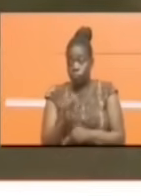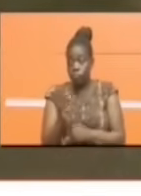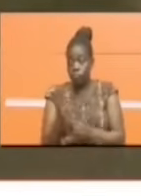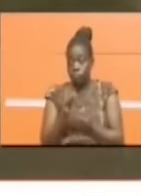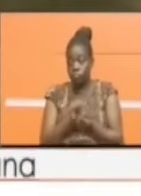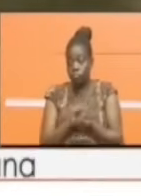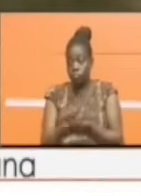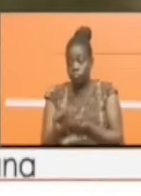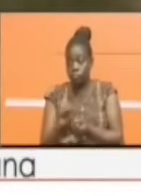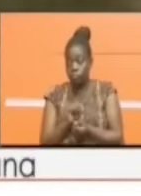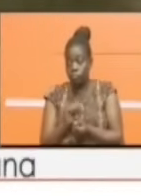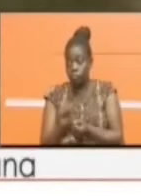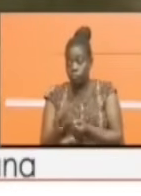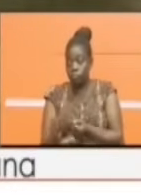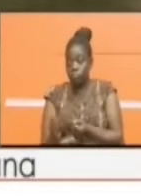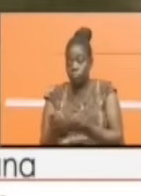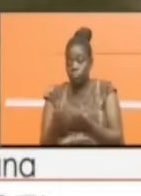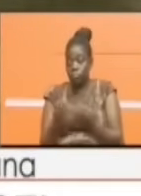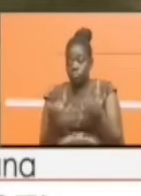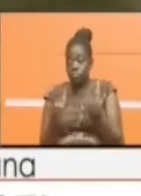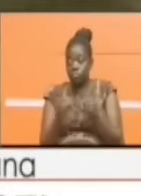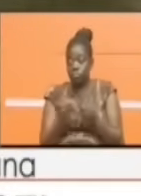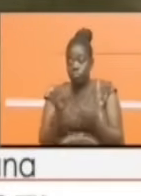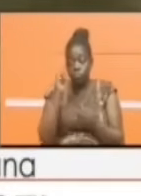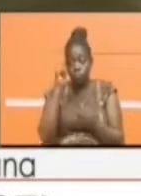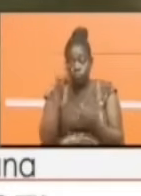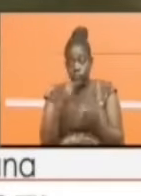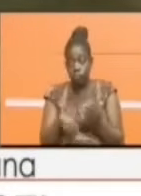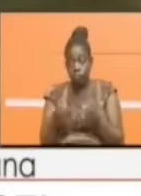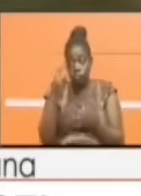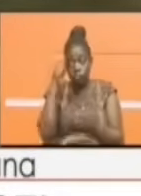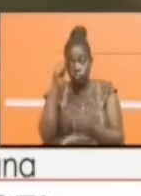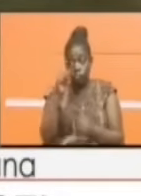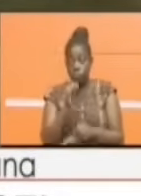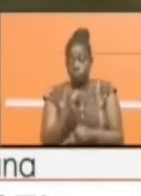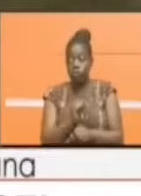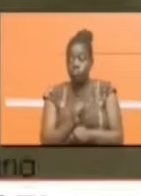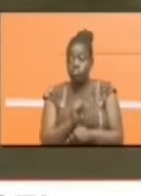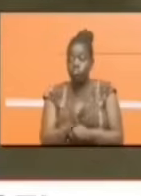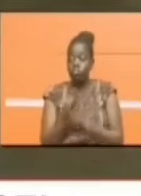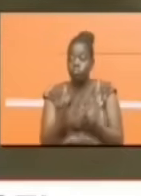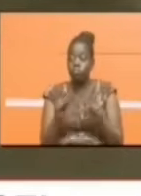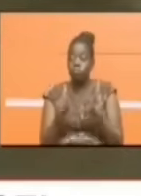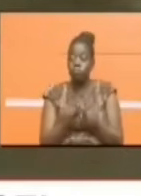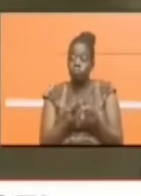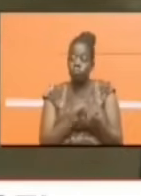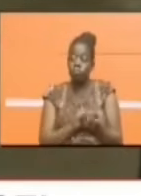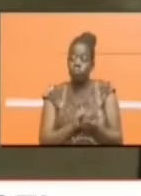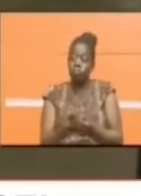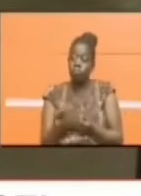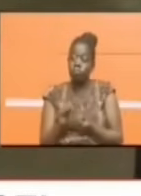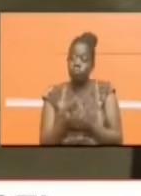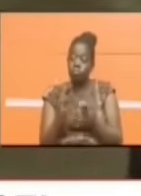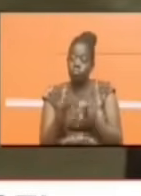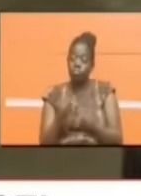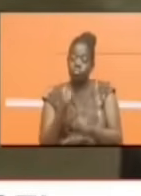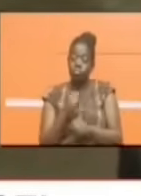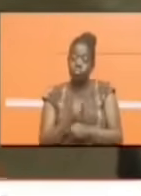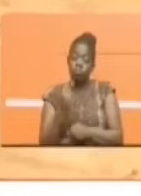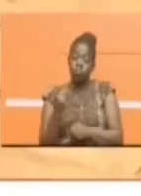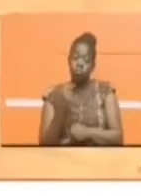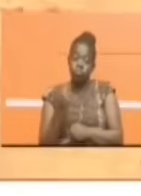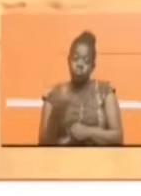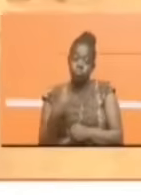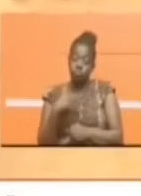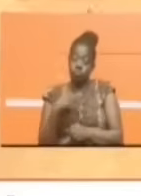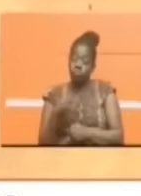ng'egy'okwoza abalenzi abasinga balowooza gy'abawala, naye ng'ate okwoza si bawala bokka be bambala